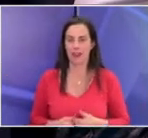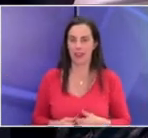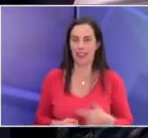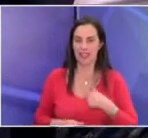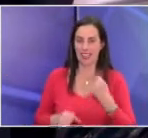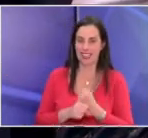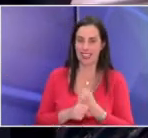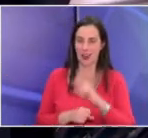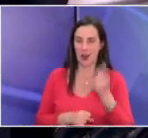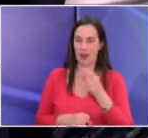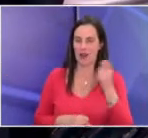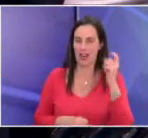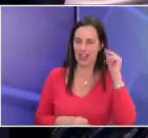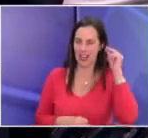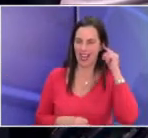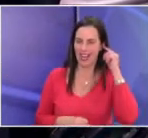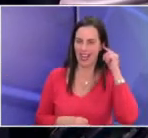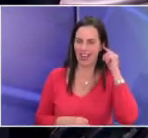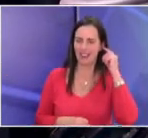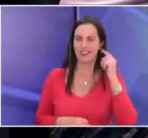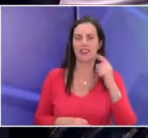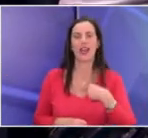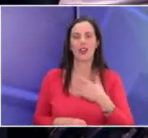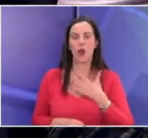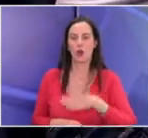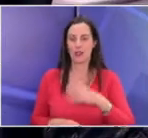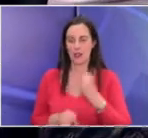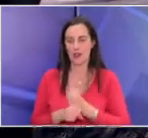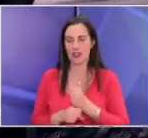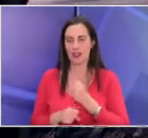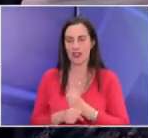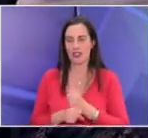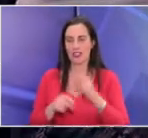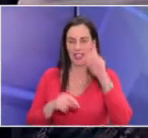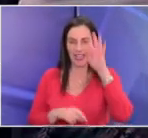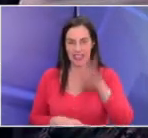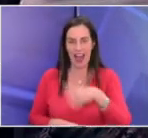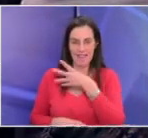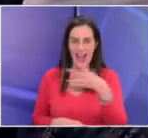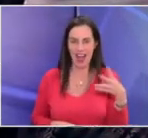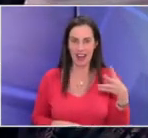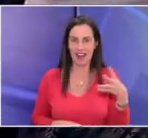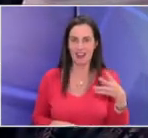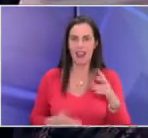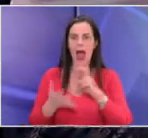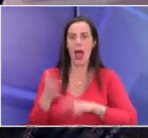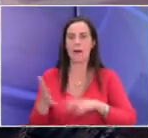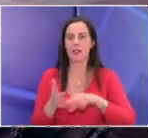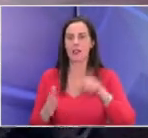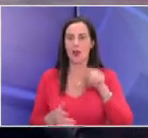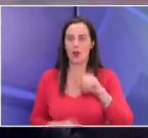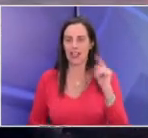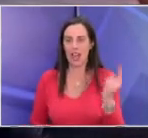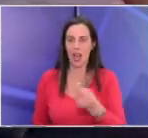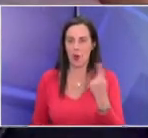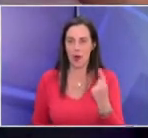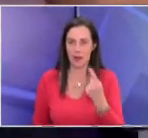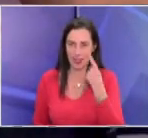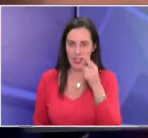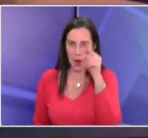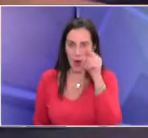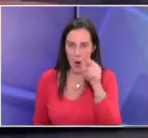אפשרות ל-52 פעולות שאני יכול לעשות כדי להגיש את זה, אני אומר לכם, אני דואג לכם. עכשיו, הסתכלתי בפייסבוק של דודי אמסלם, הוא